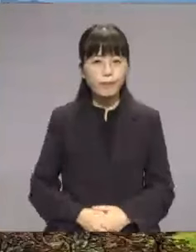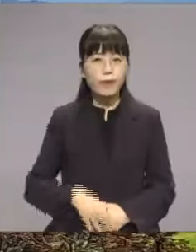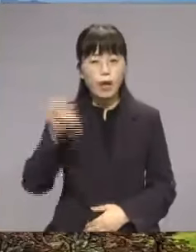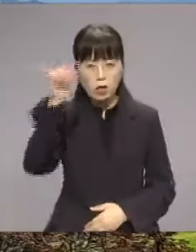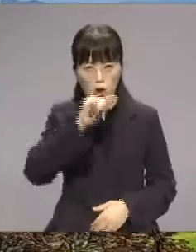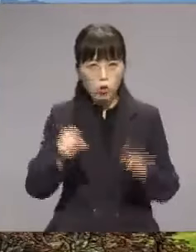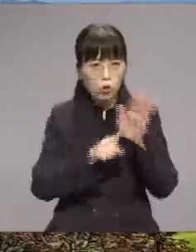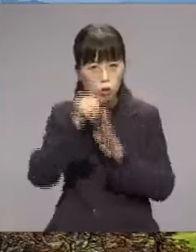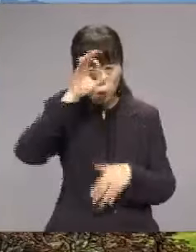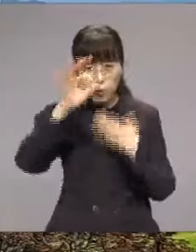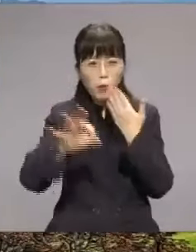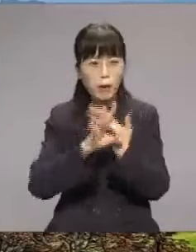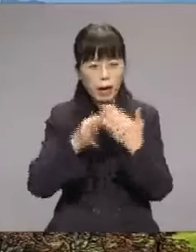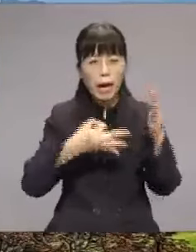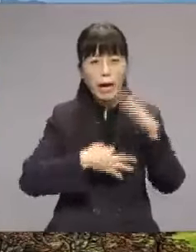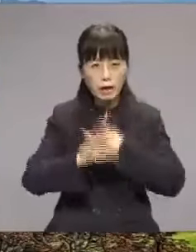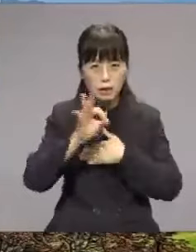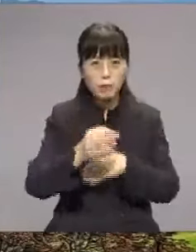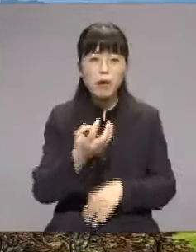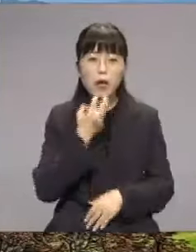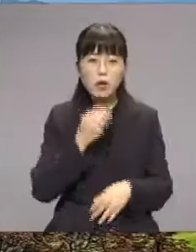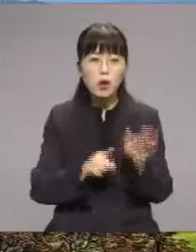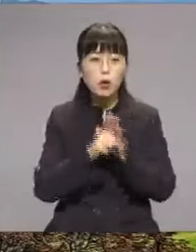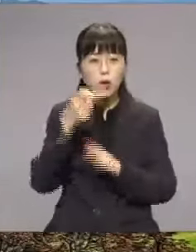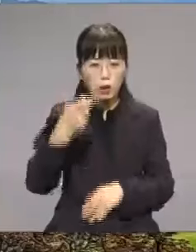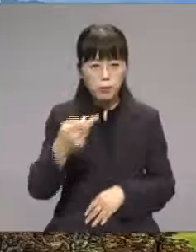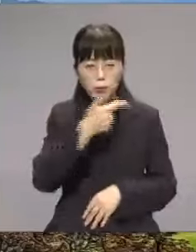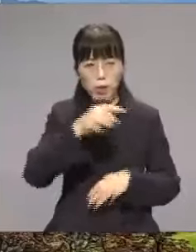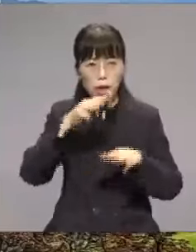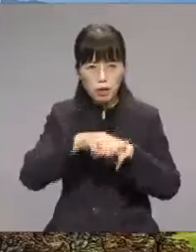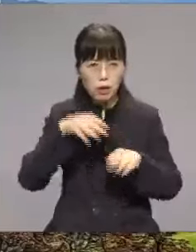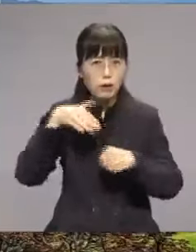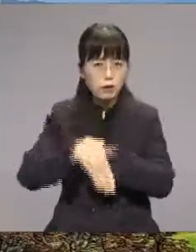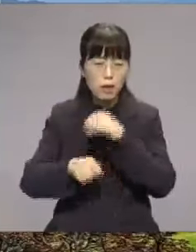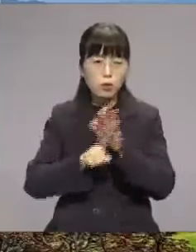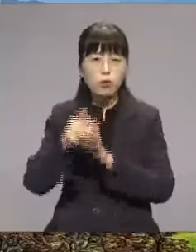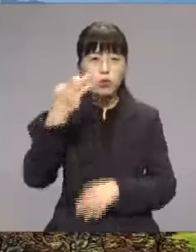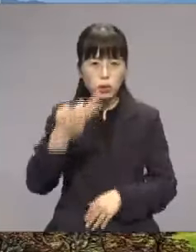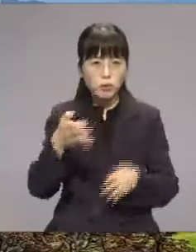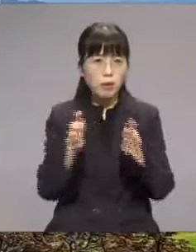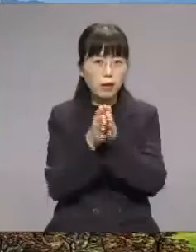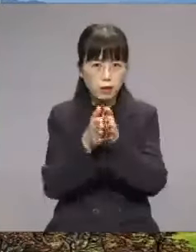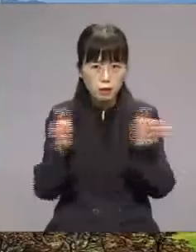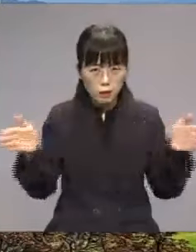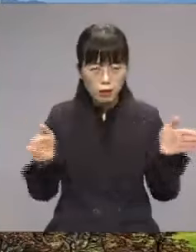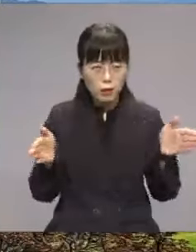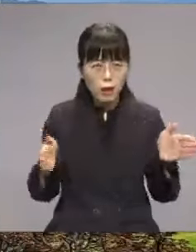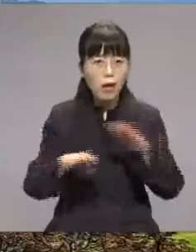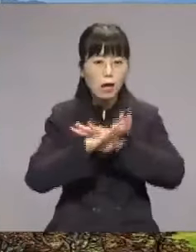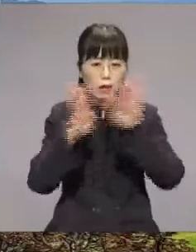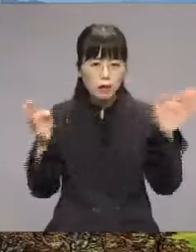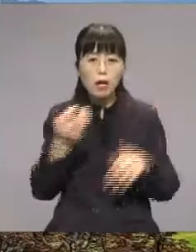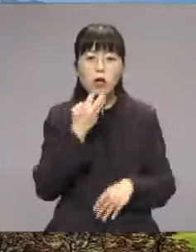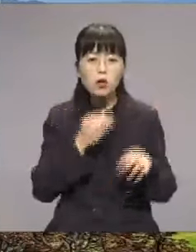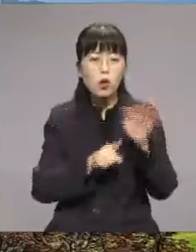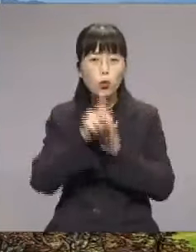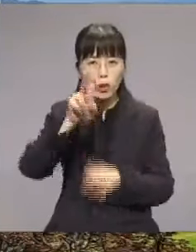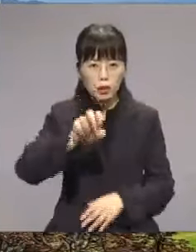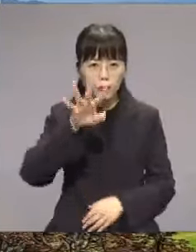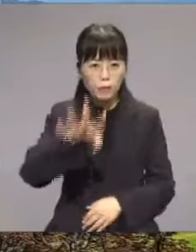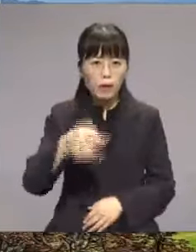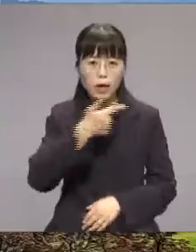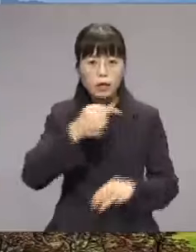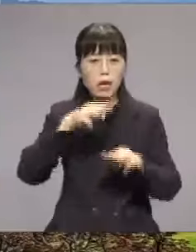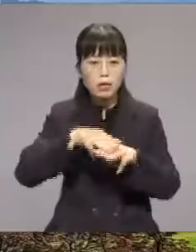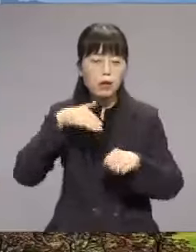전국 기온도 보시면 아침에 서울이 12도 대전과 대구가 13도로 출발하겠고요 한낮에는 서울이 24도